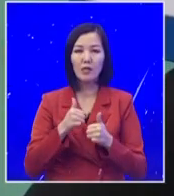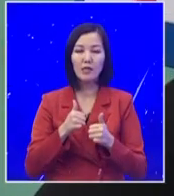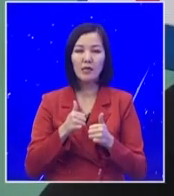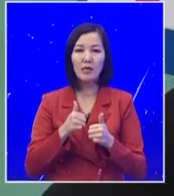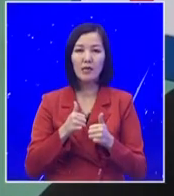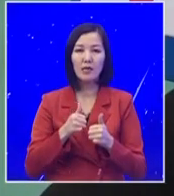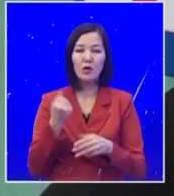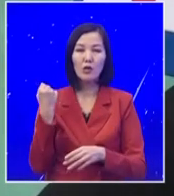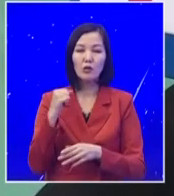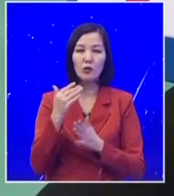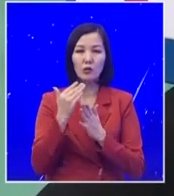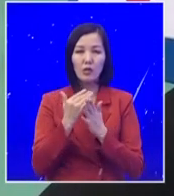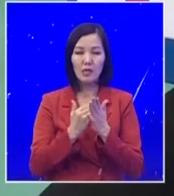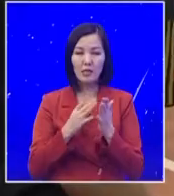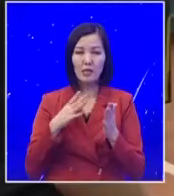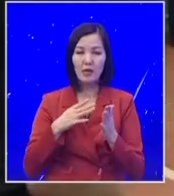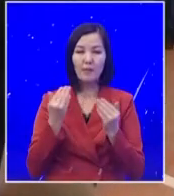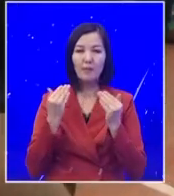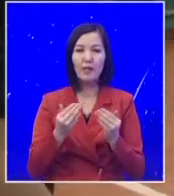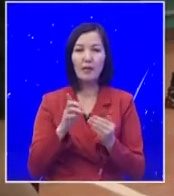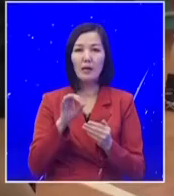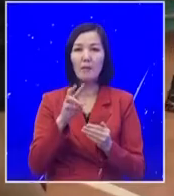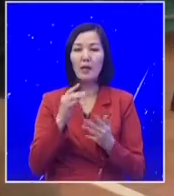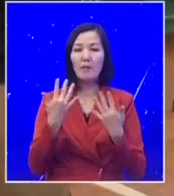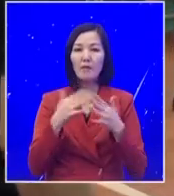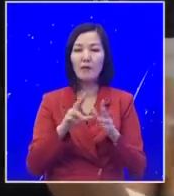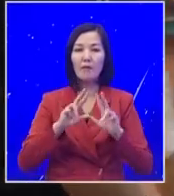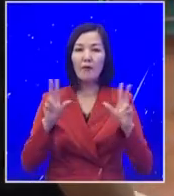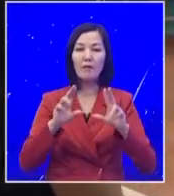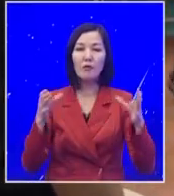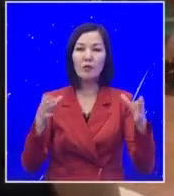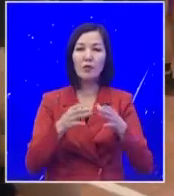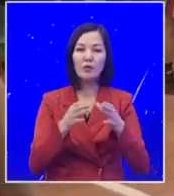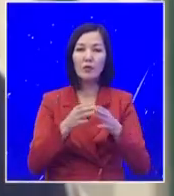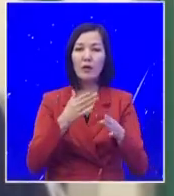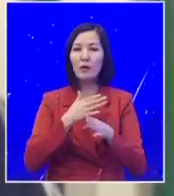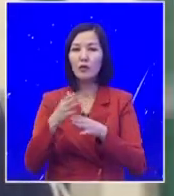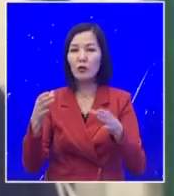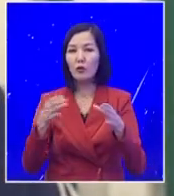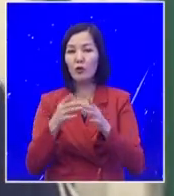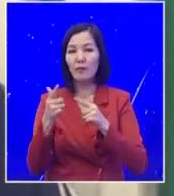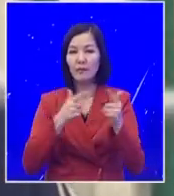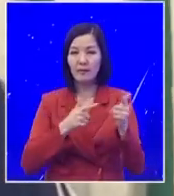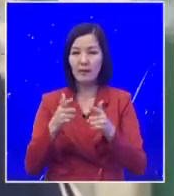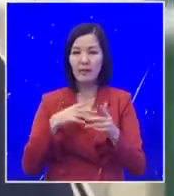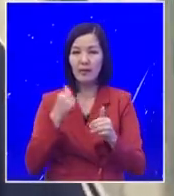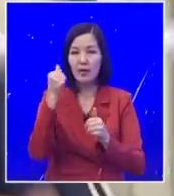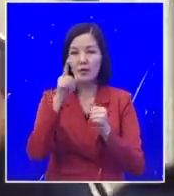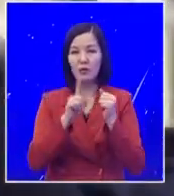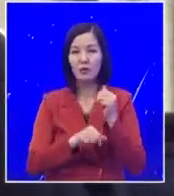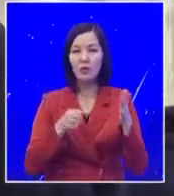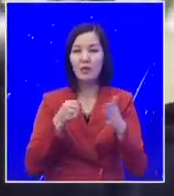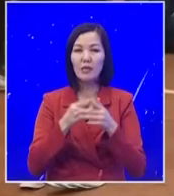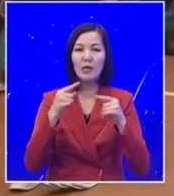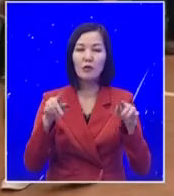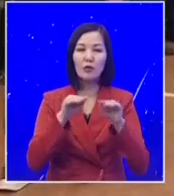құрамасы жүлдегерлер қатарынан көрініп жүр. Биыл Балапанов ауылының волейболшылары жеке команда шығарып қойыпты. Олар жыл соңына дейін түрлі